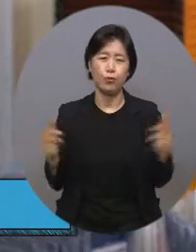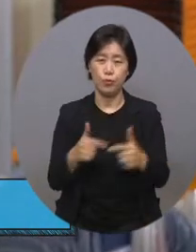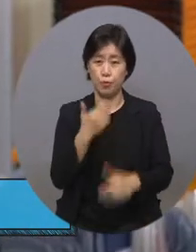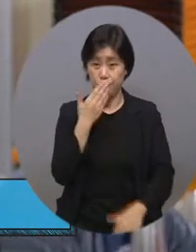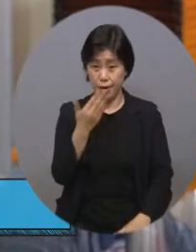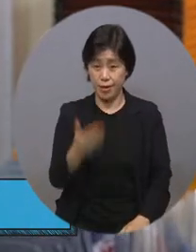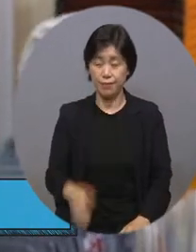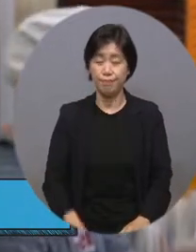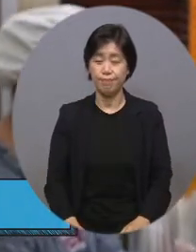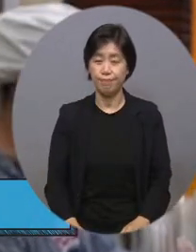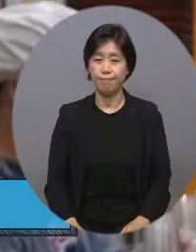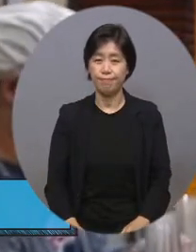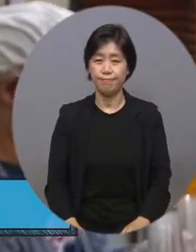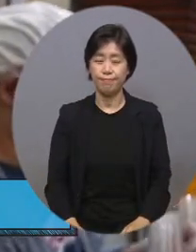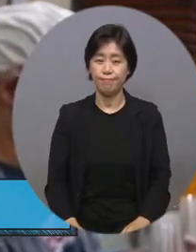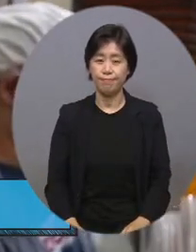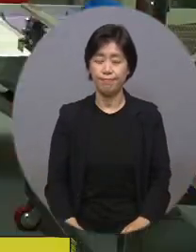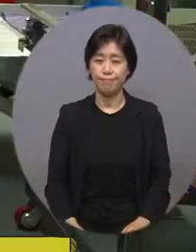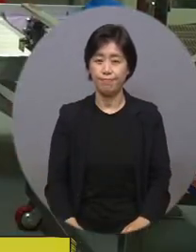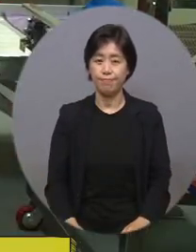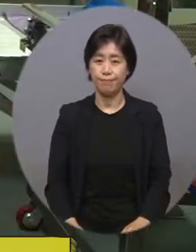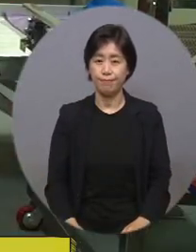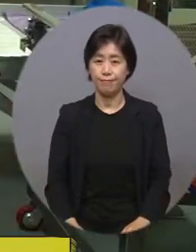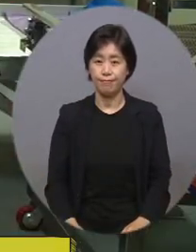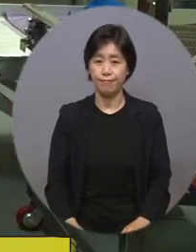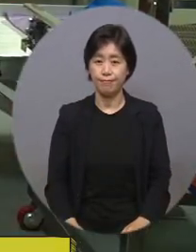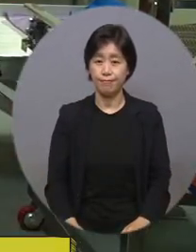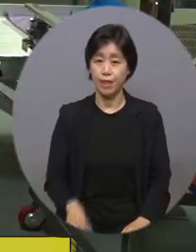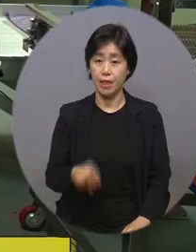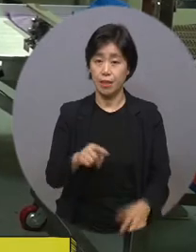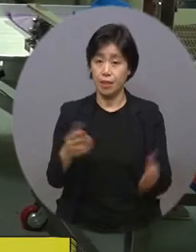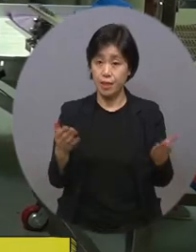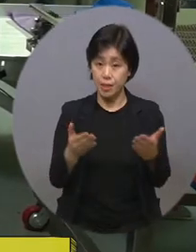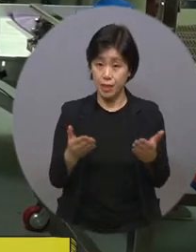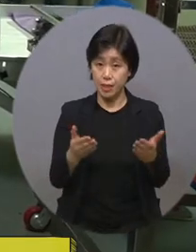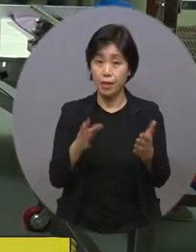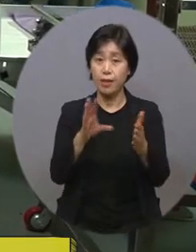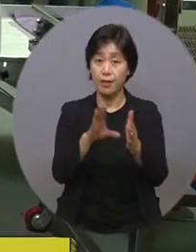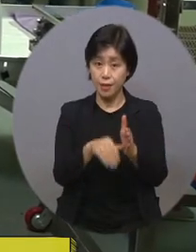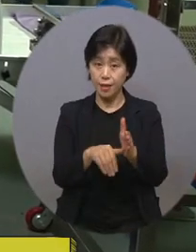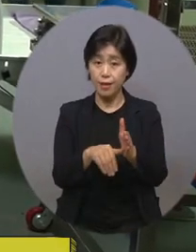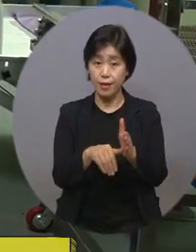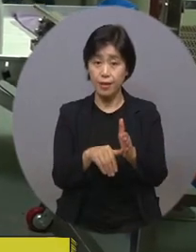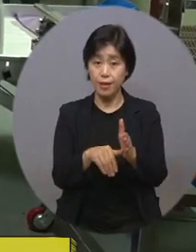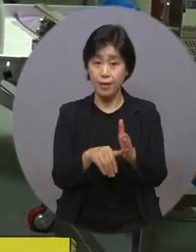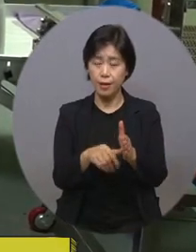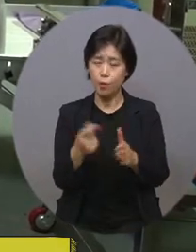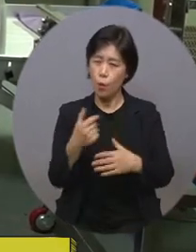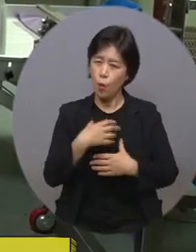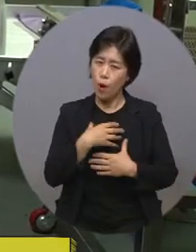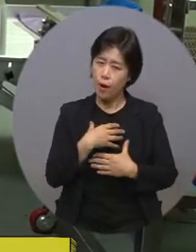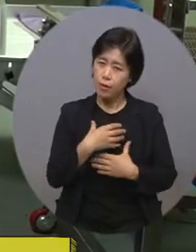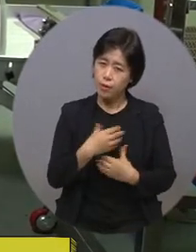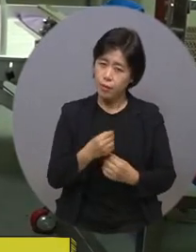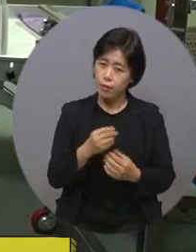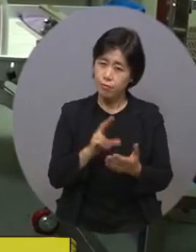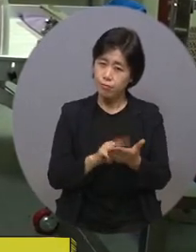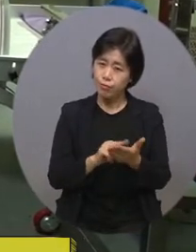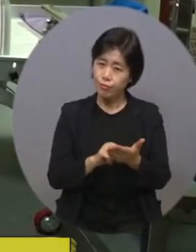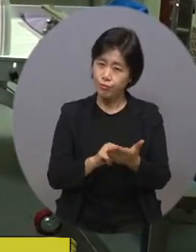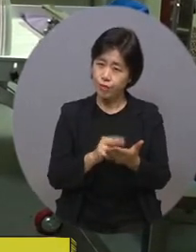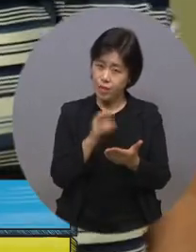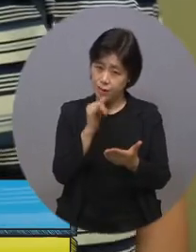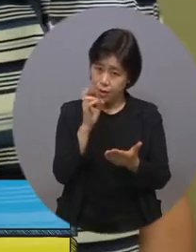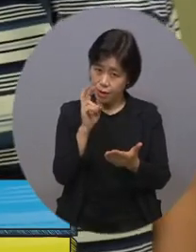이렇게 정리해서 하고 있습니다. 그런데 아무래도 이런 작업 과정을 거치다 보면은 조금 안전상의 문제들이 있을